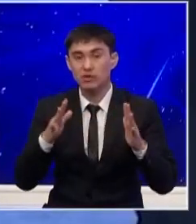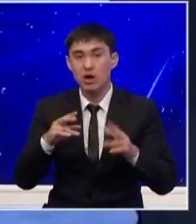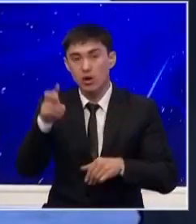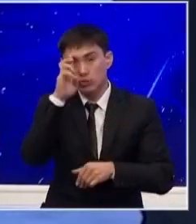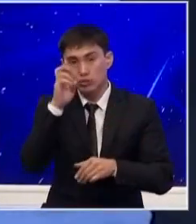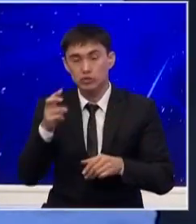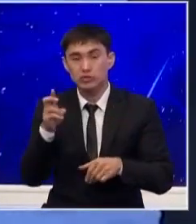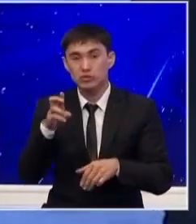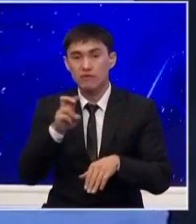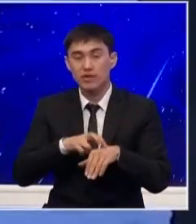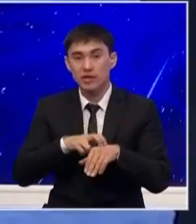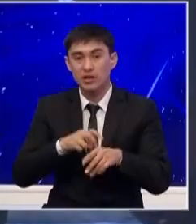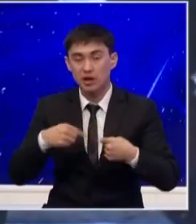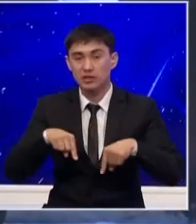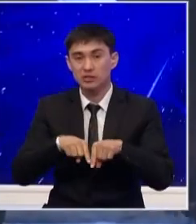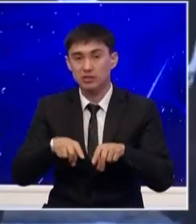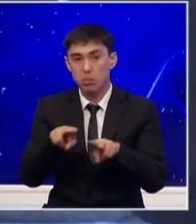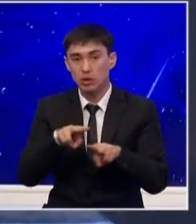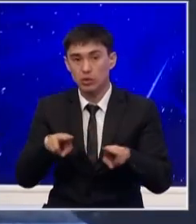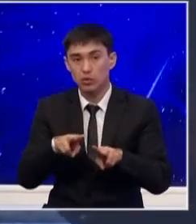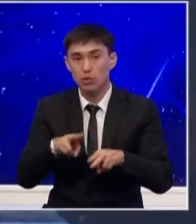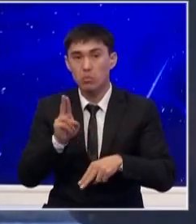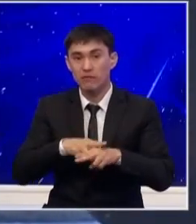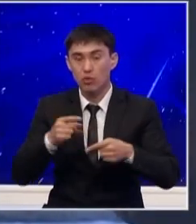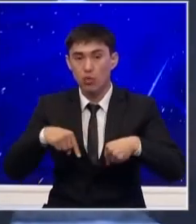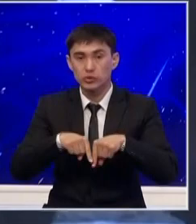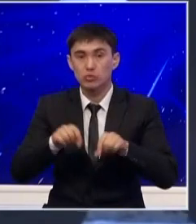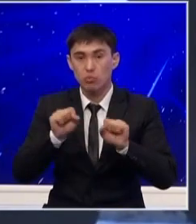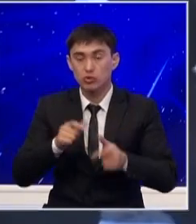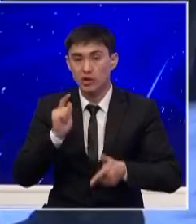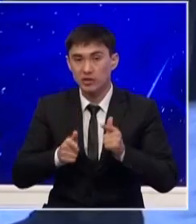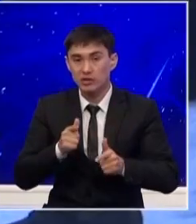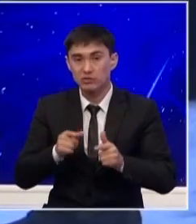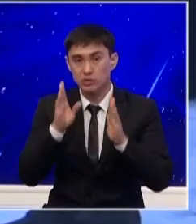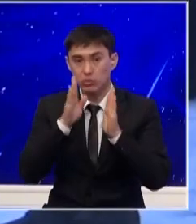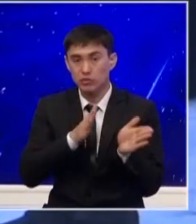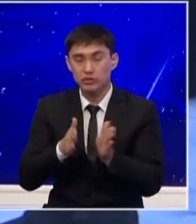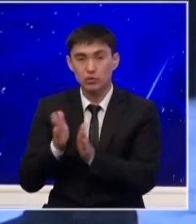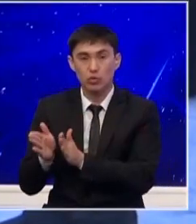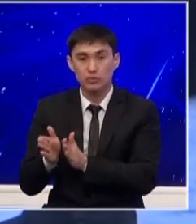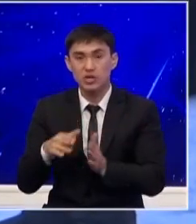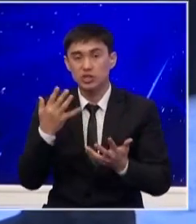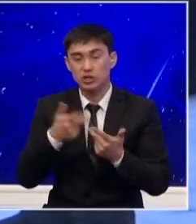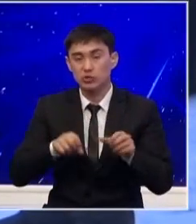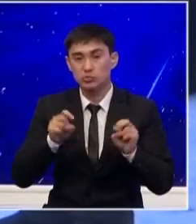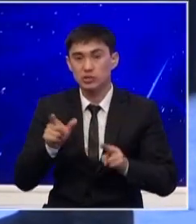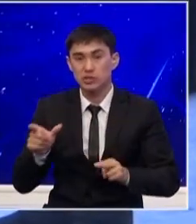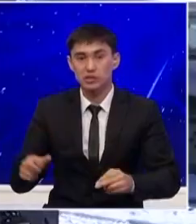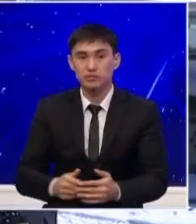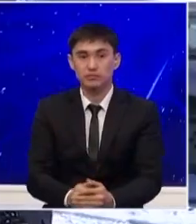ветеринарная организация под контролем правоохранительных органов и общественности может гарантировать соблюдение всех норм, считают